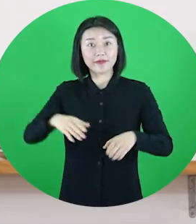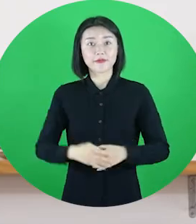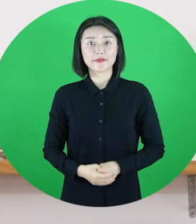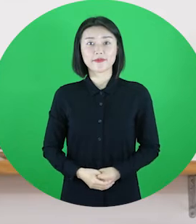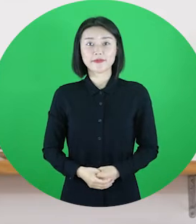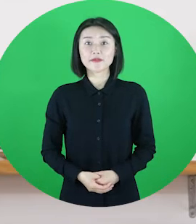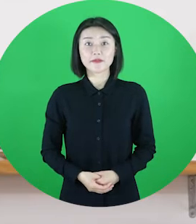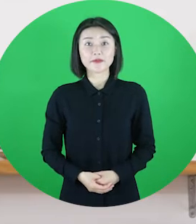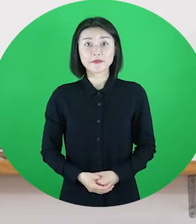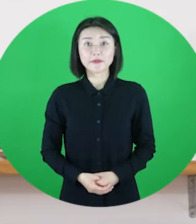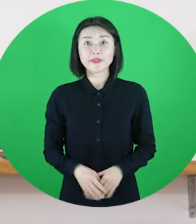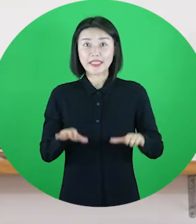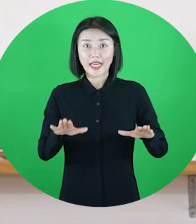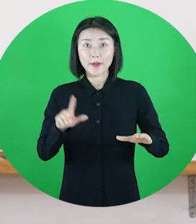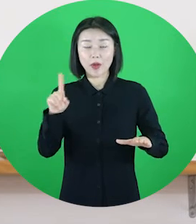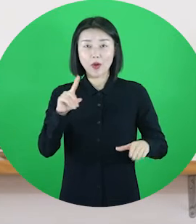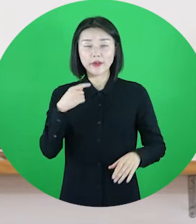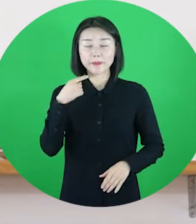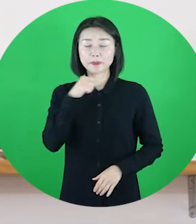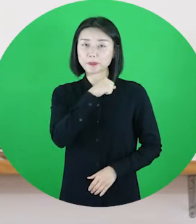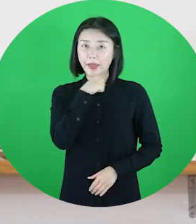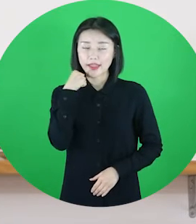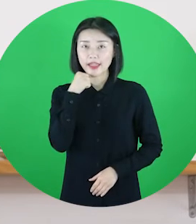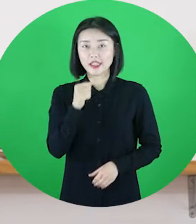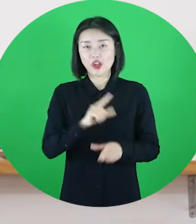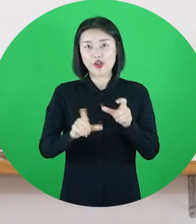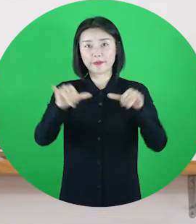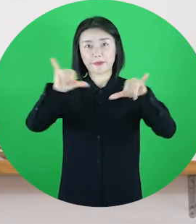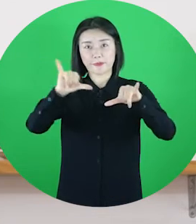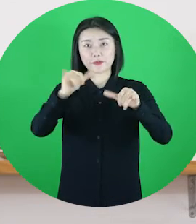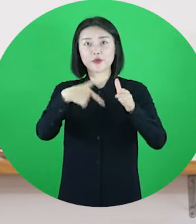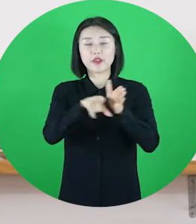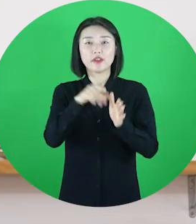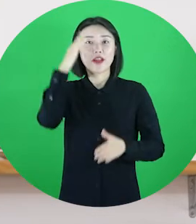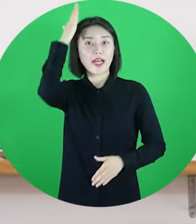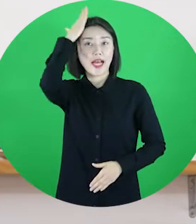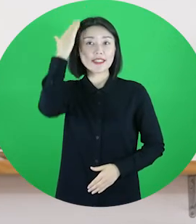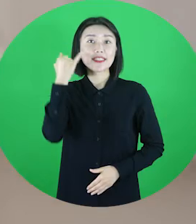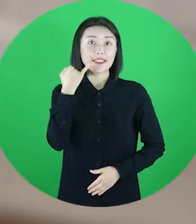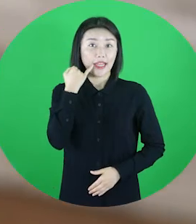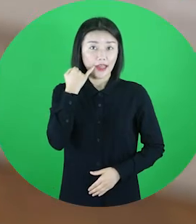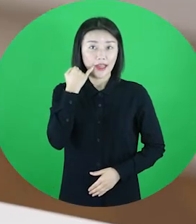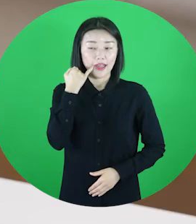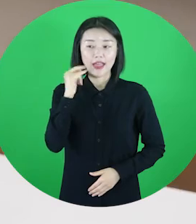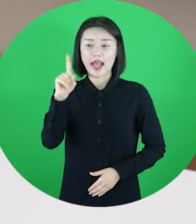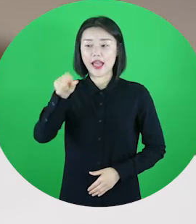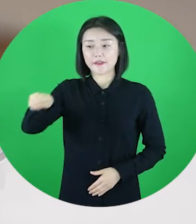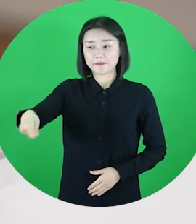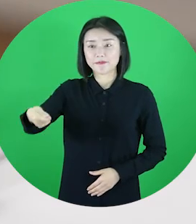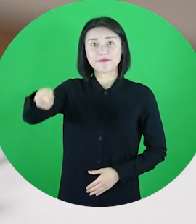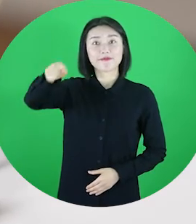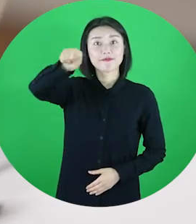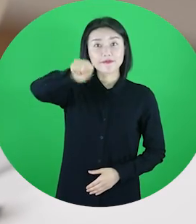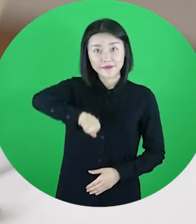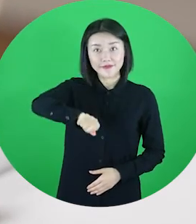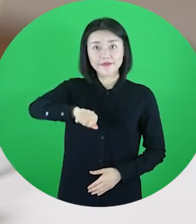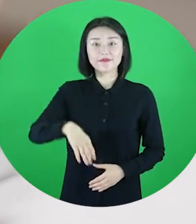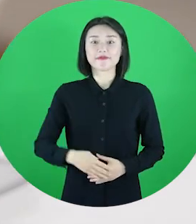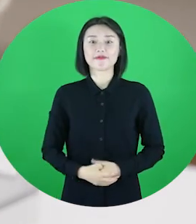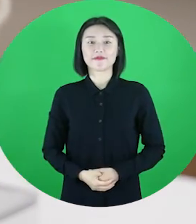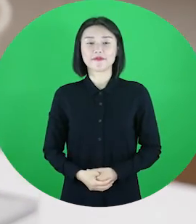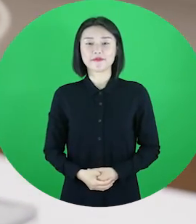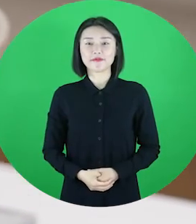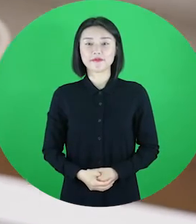그러면 여기에 간을 해주기 위해서 간장을 한 숟가락 넣어주도록 할게요. 간장을 한